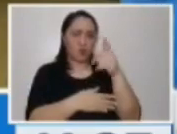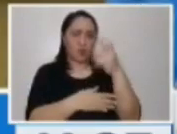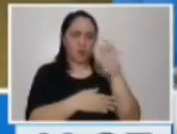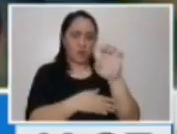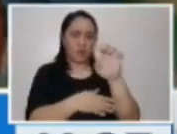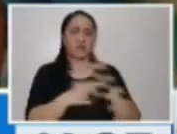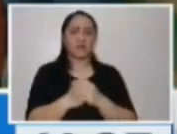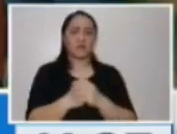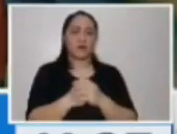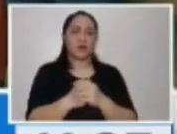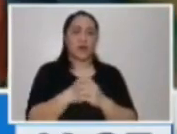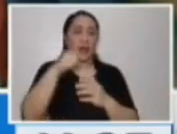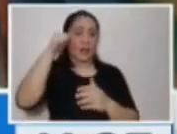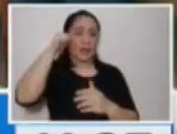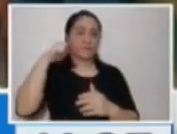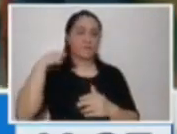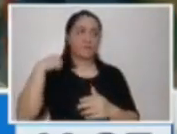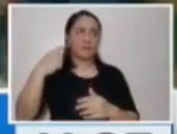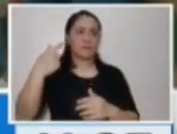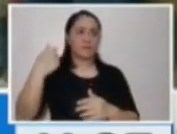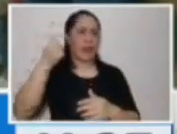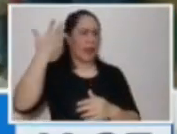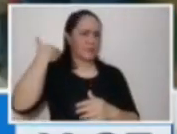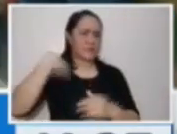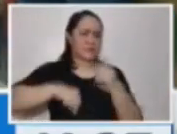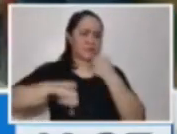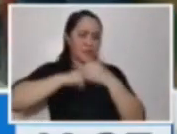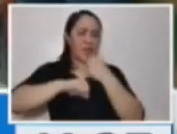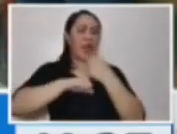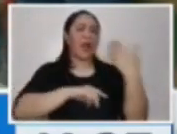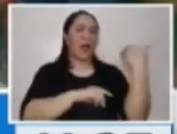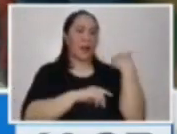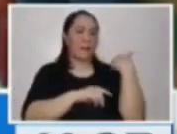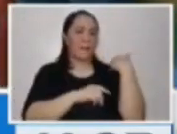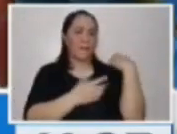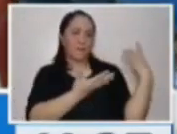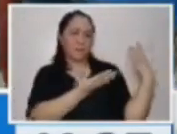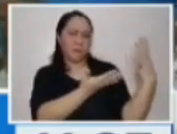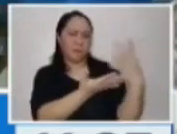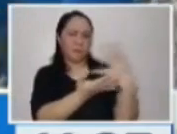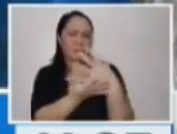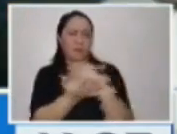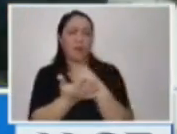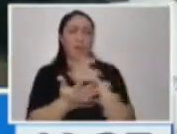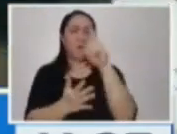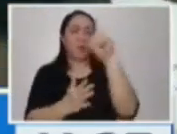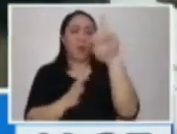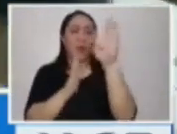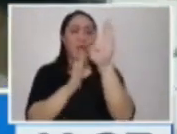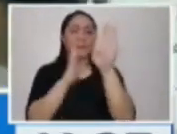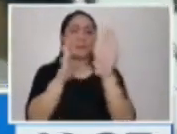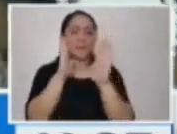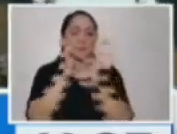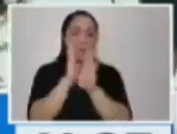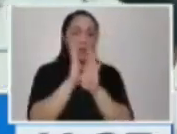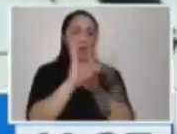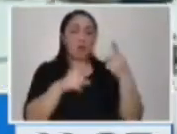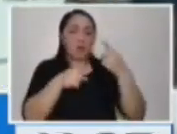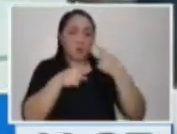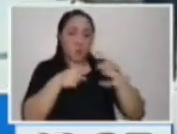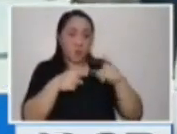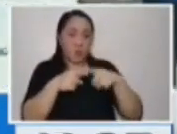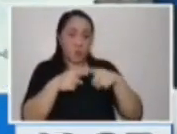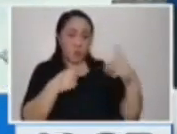member ng universal healthcare. There are about 10 million OFWs overseas. And